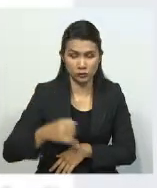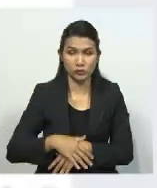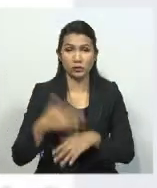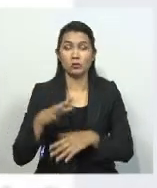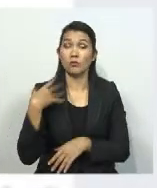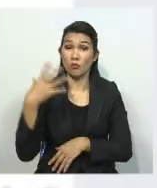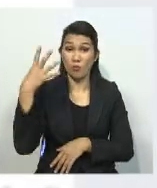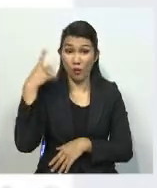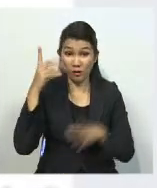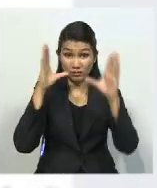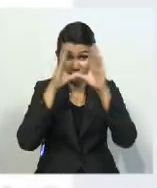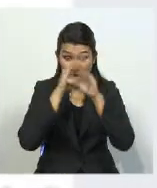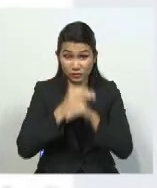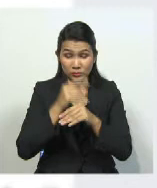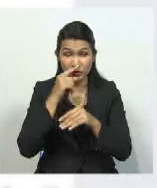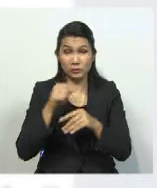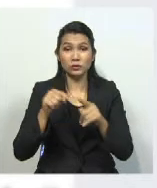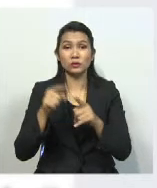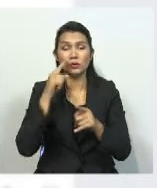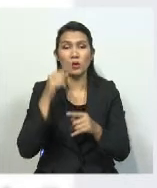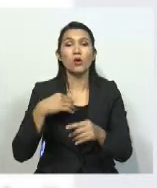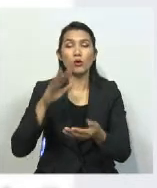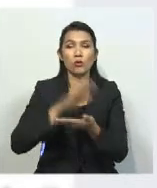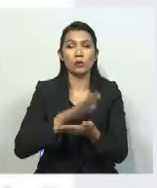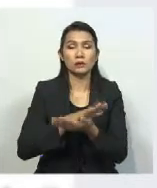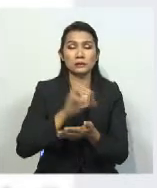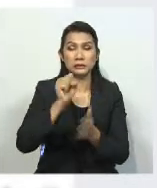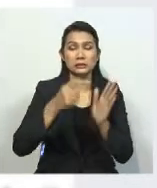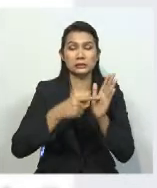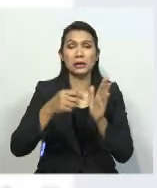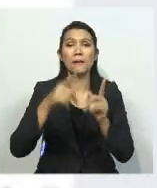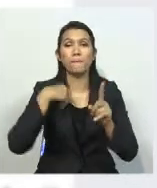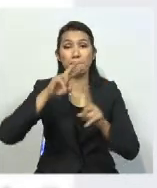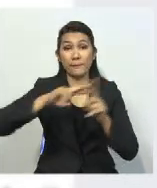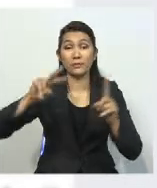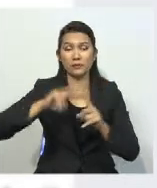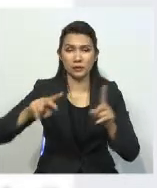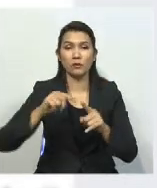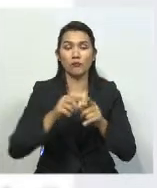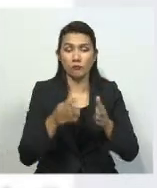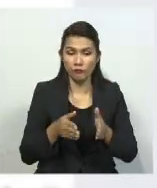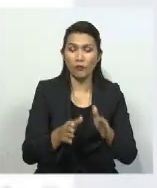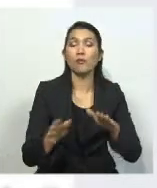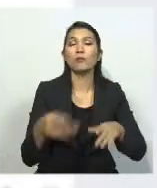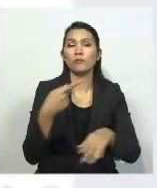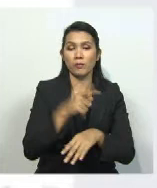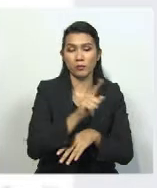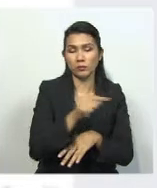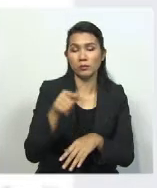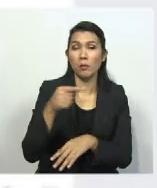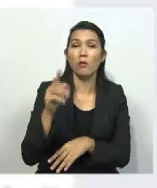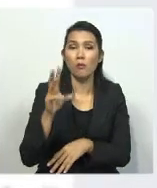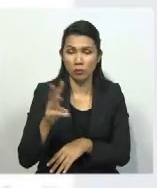เมื่อวานนี้เมื่อคืนนี้เลยนะคะโรงเรียนสาธิตมหาวิทยาลัยศรีนครินทรวิโรฒประสานมิตรเนี่ยฝ่ายประถมก็ประกา